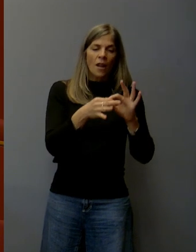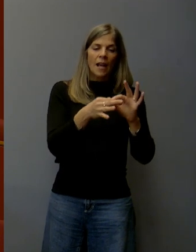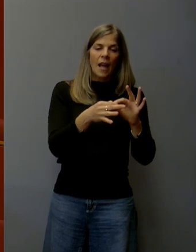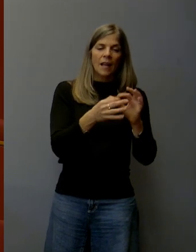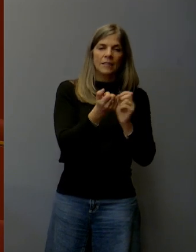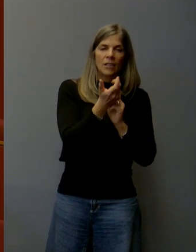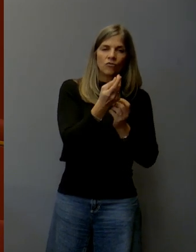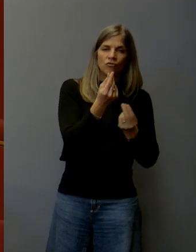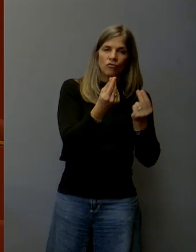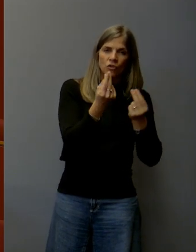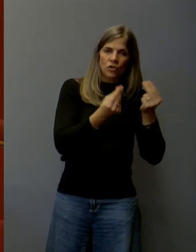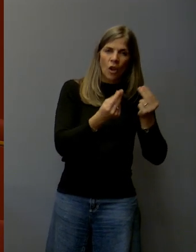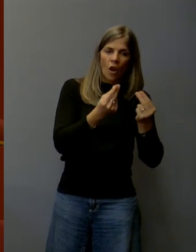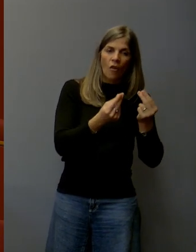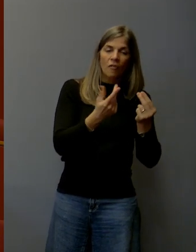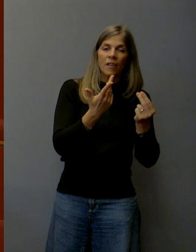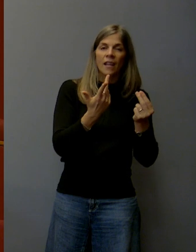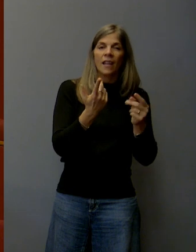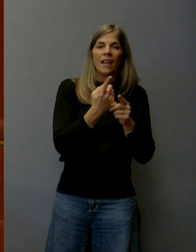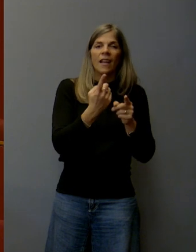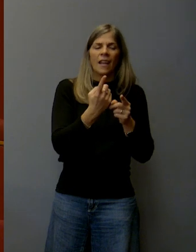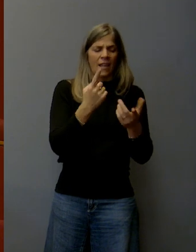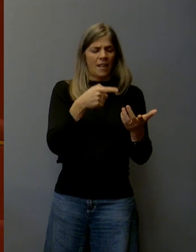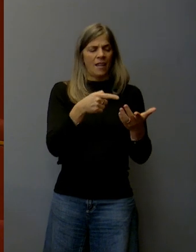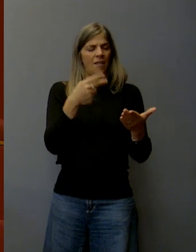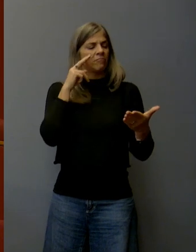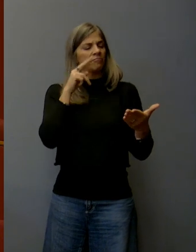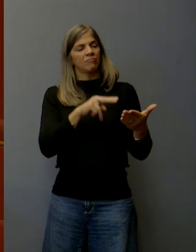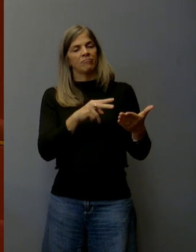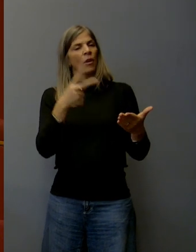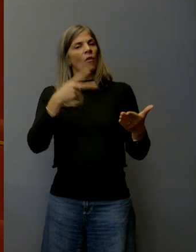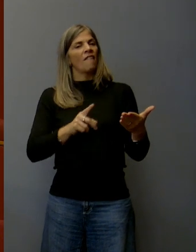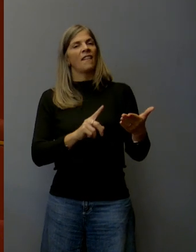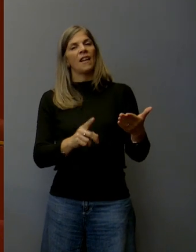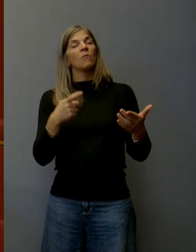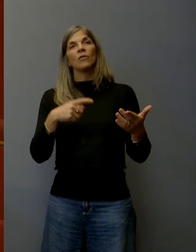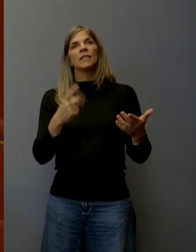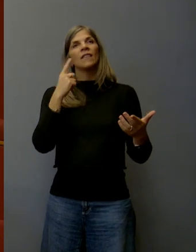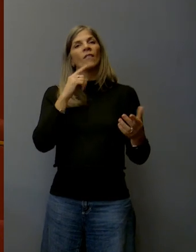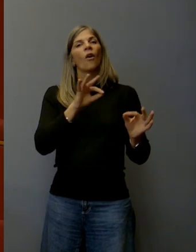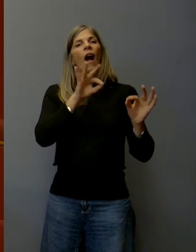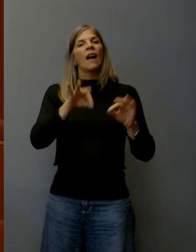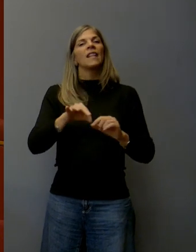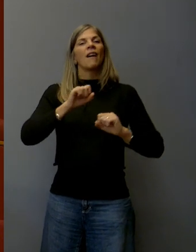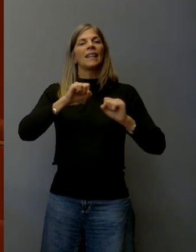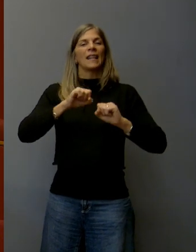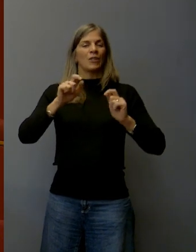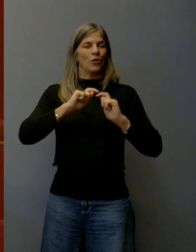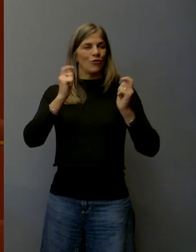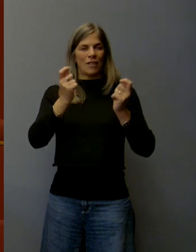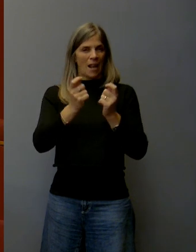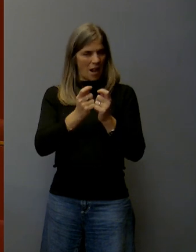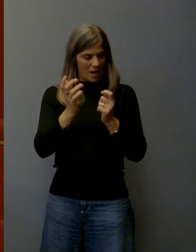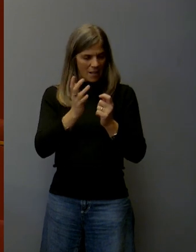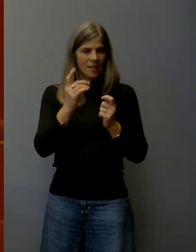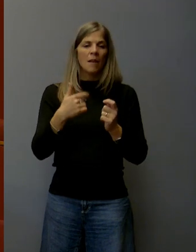di fatto smentitizione perché il momento stesso in cui si presenta il direttore generale facendo